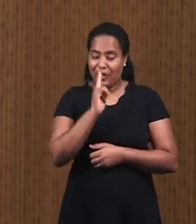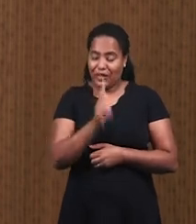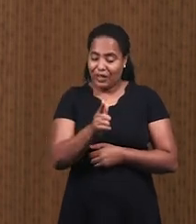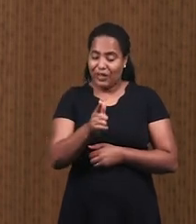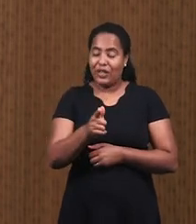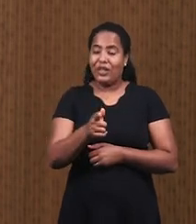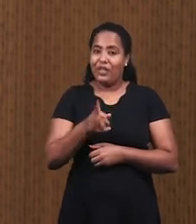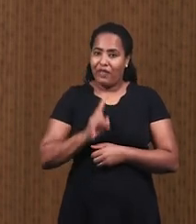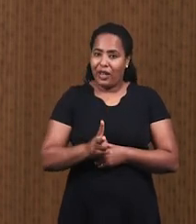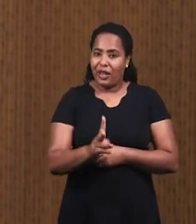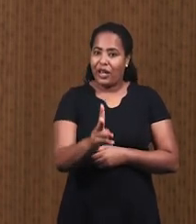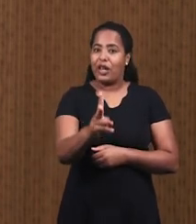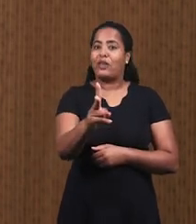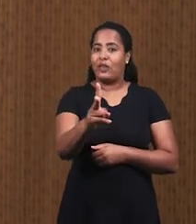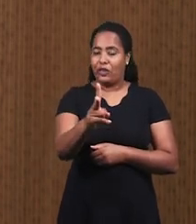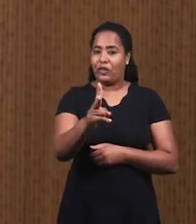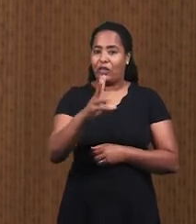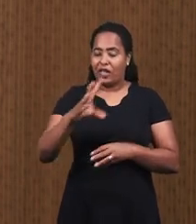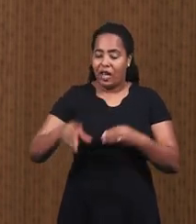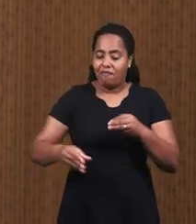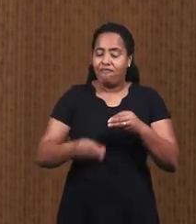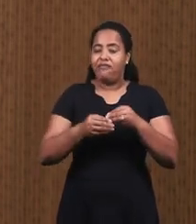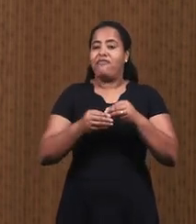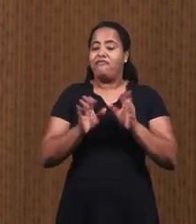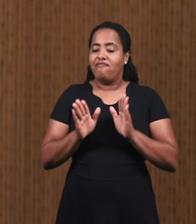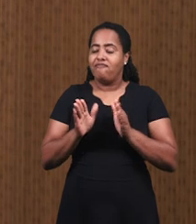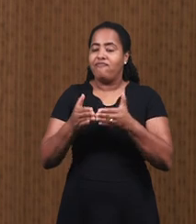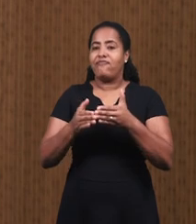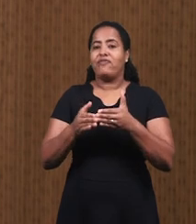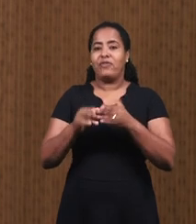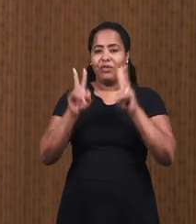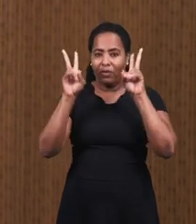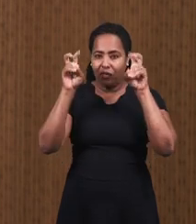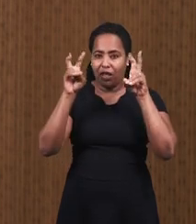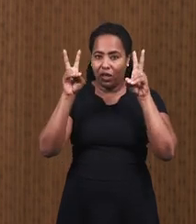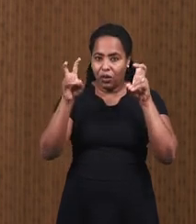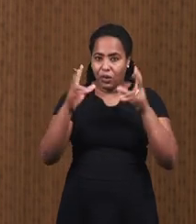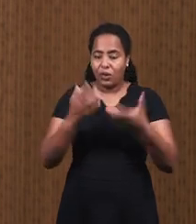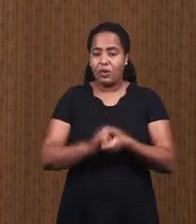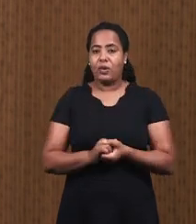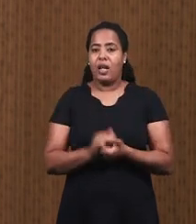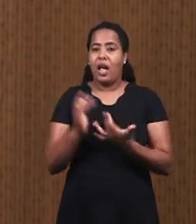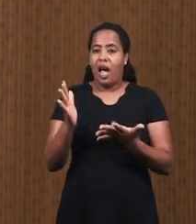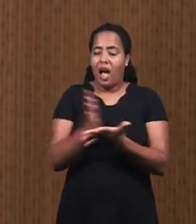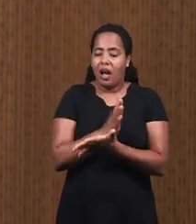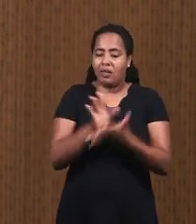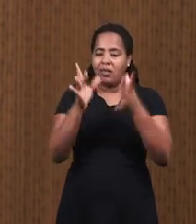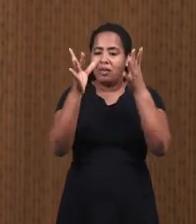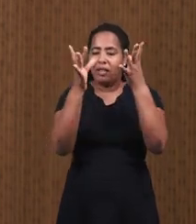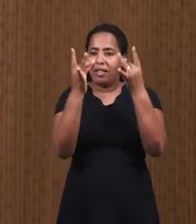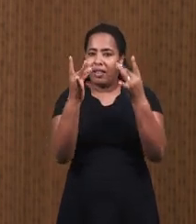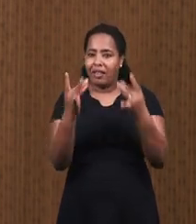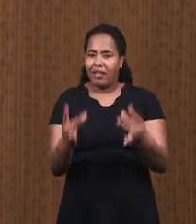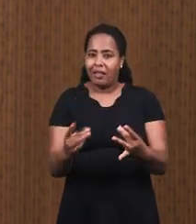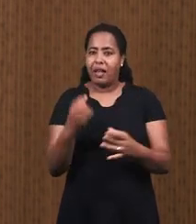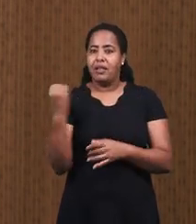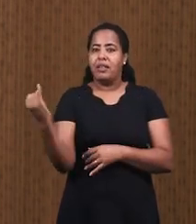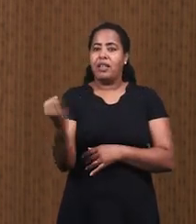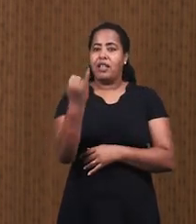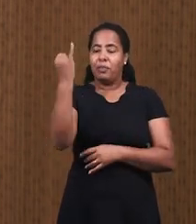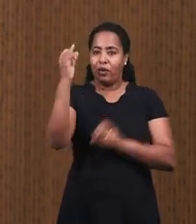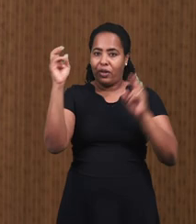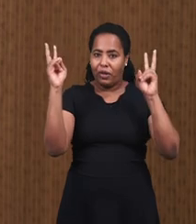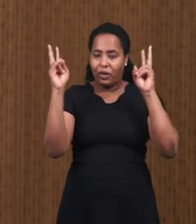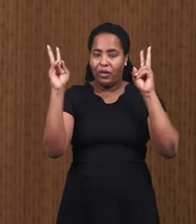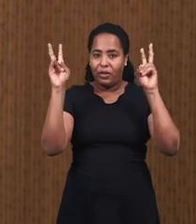continuer. Il va donner un peu de manière plus claire ces sujets, il va apporter quelques